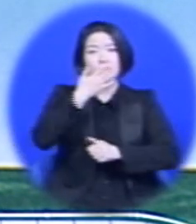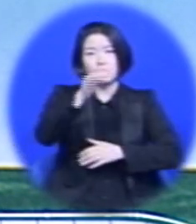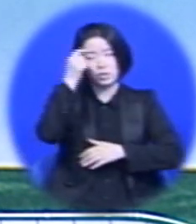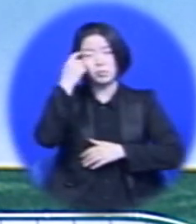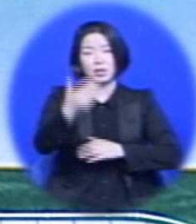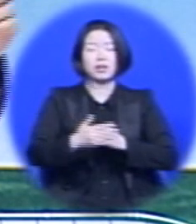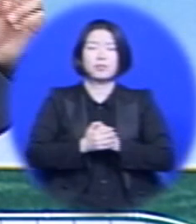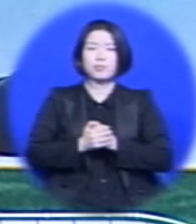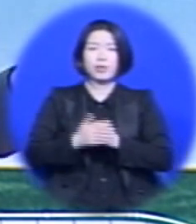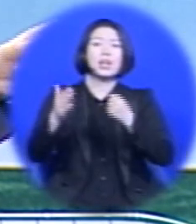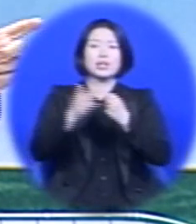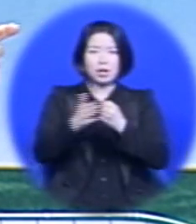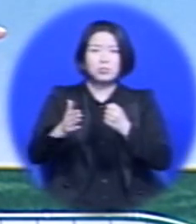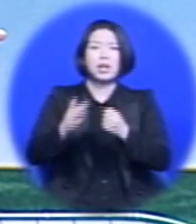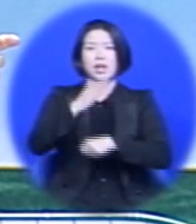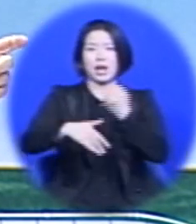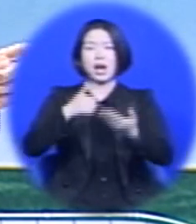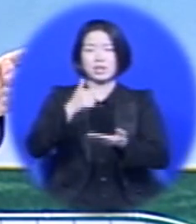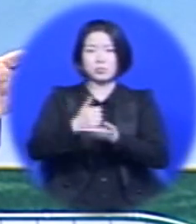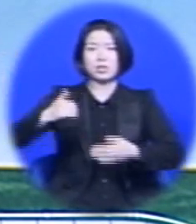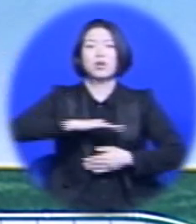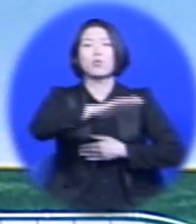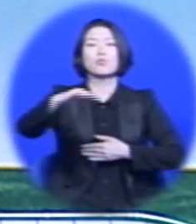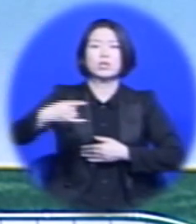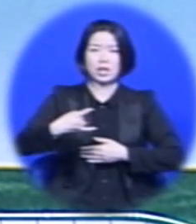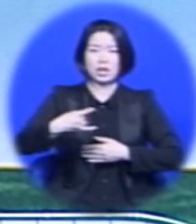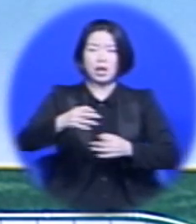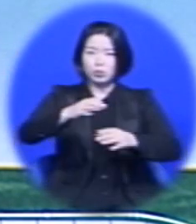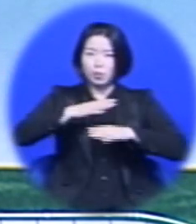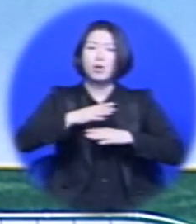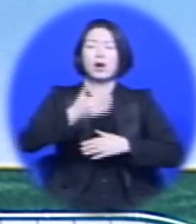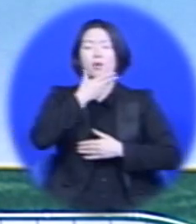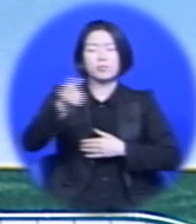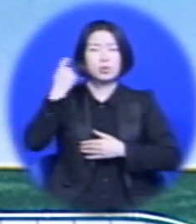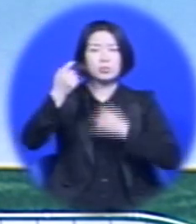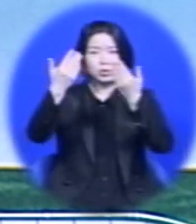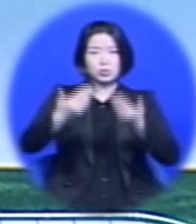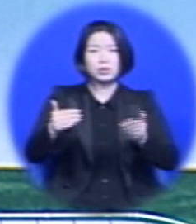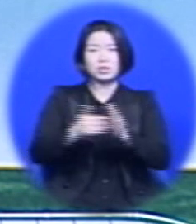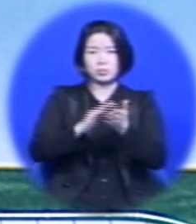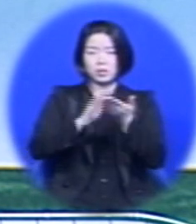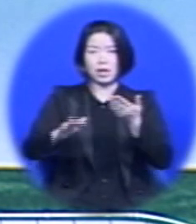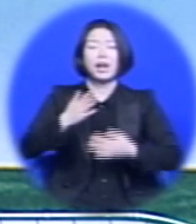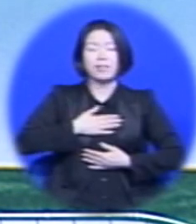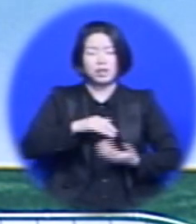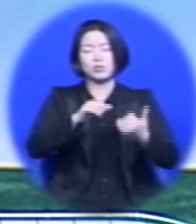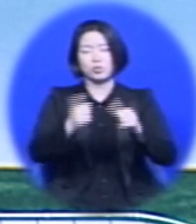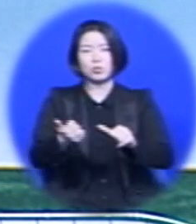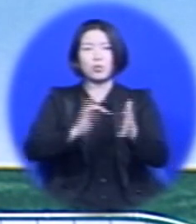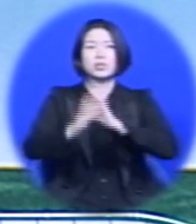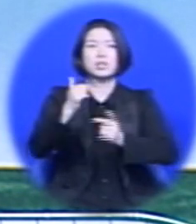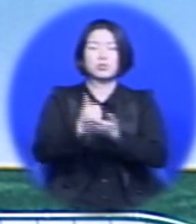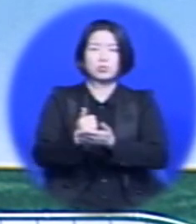있습 그래서 하나님께서 우리에게 놀라운 복음을 주신 것입니다 나는 죽고 예수로 사는